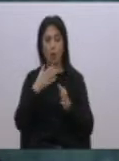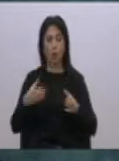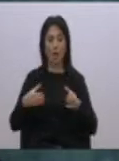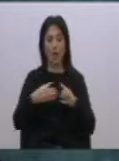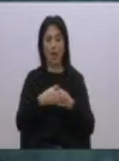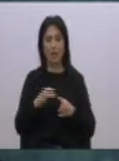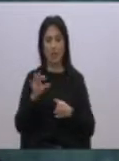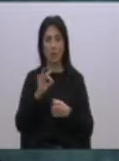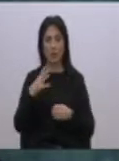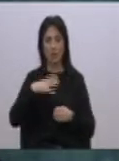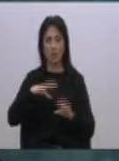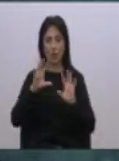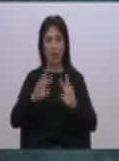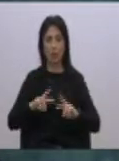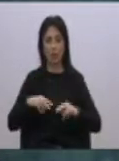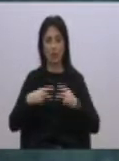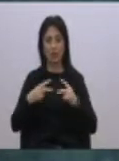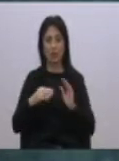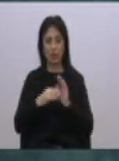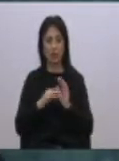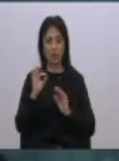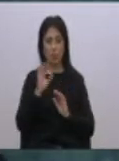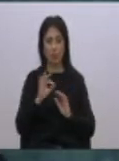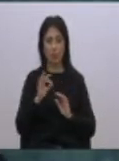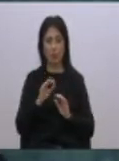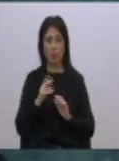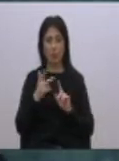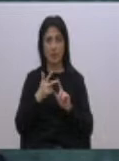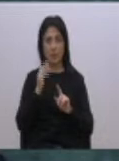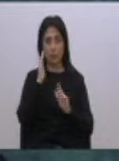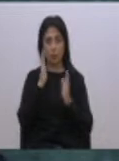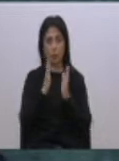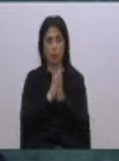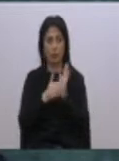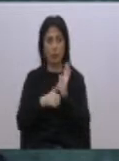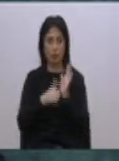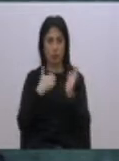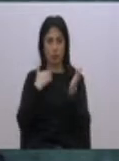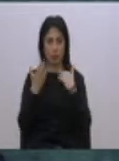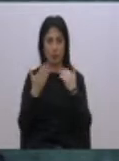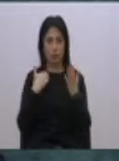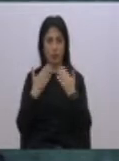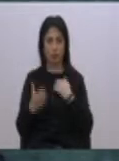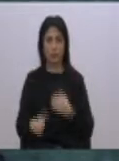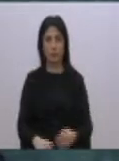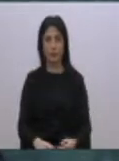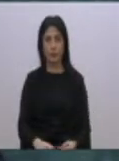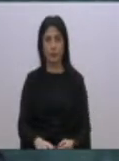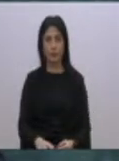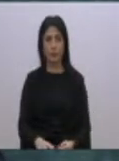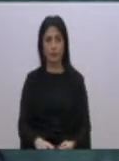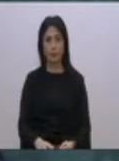gaertianebis shesakheb sakartvelos kanonshi tsvlebis shetanis taobaze mesame mosmenit tov chartot kenchiskhis rejime.